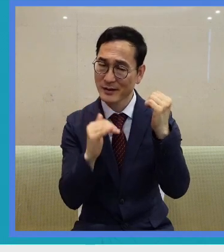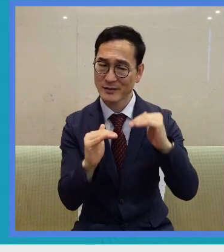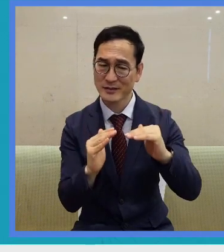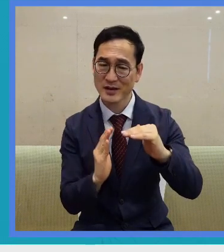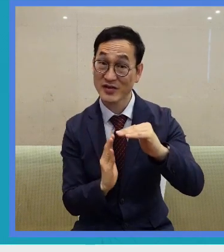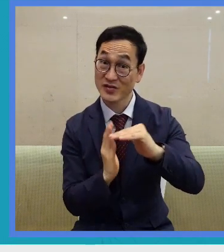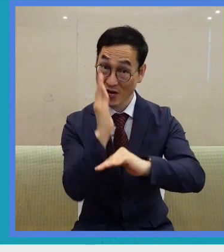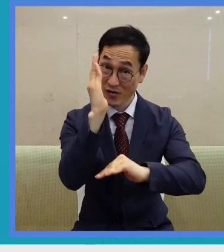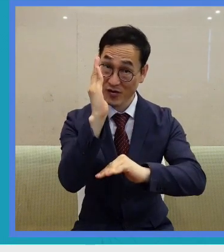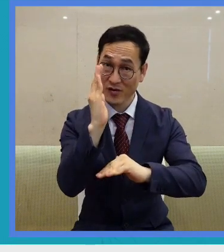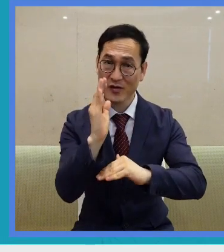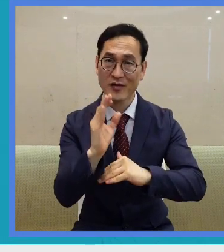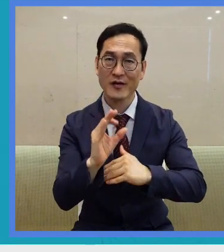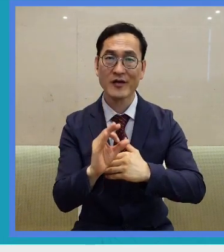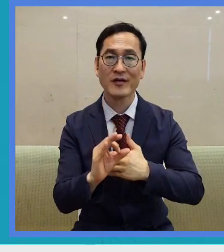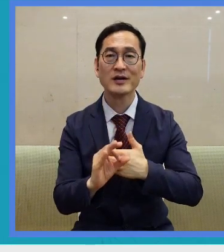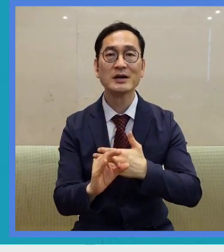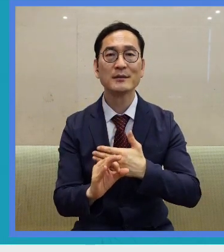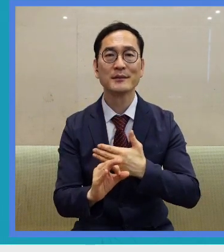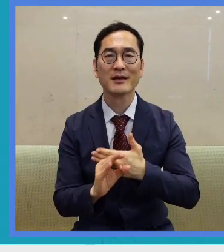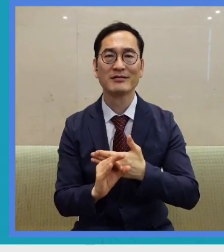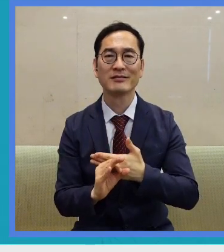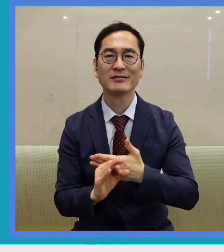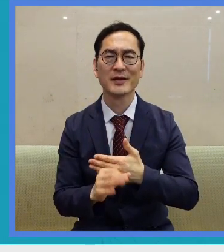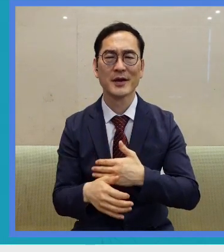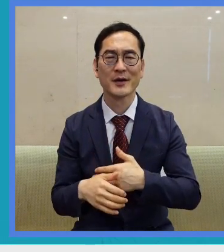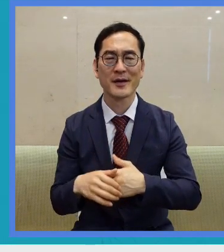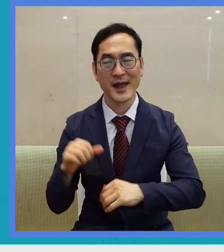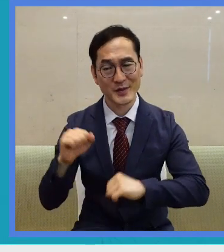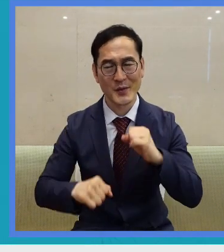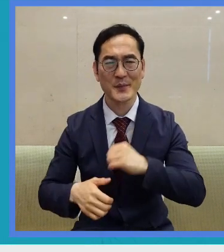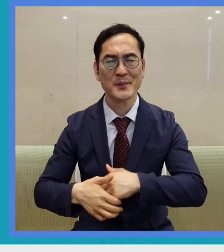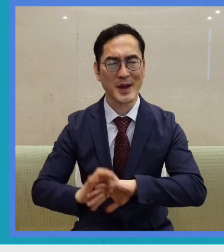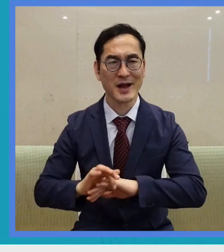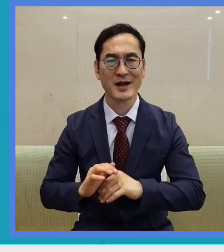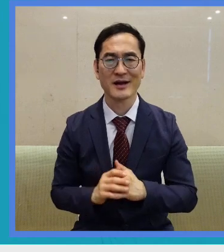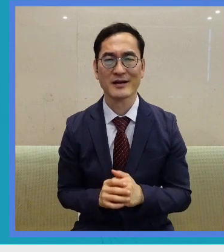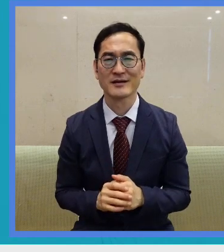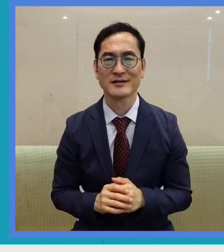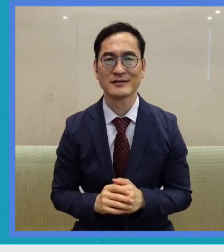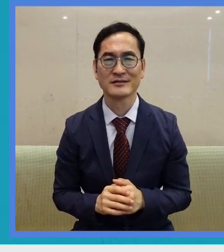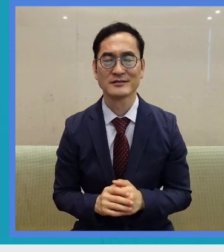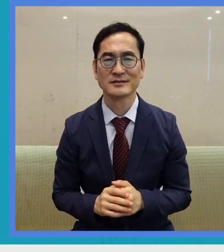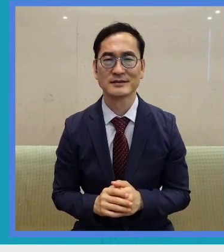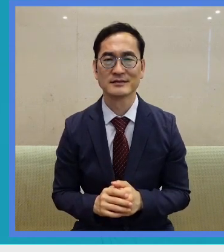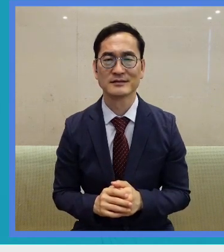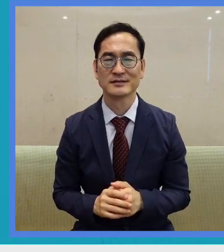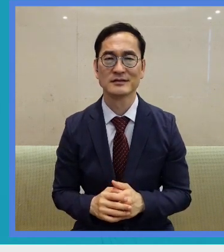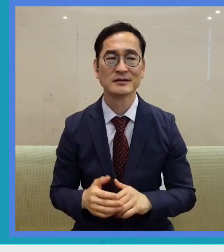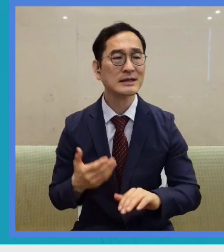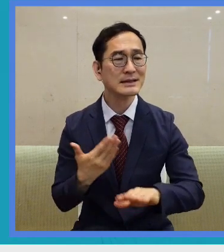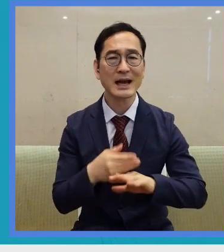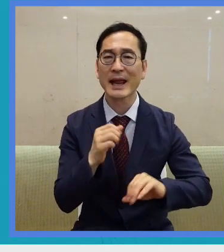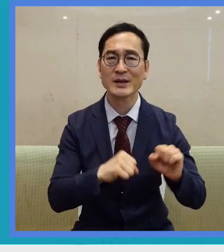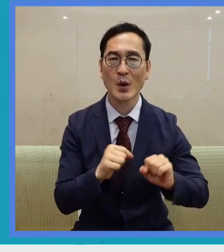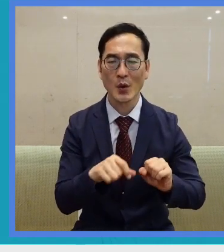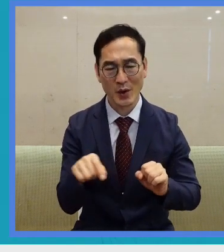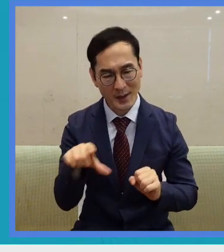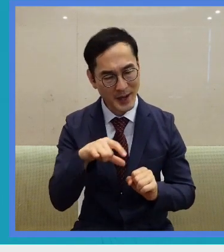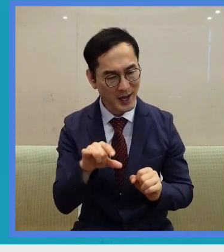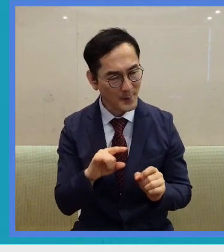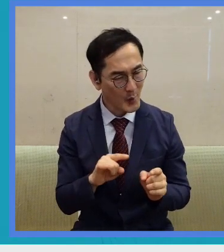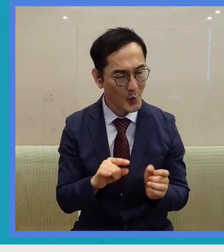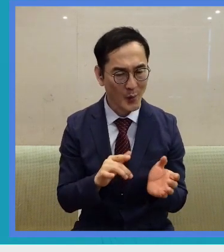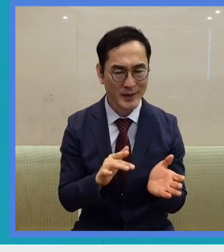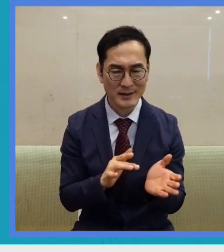중에서 근거가 있는 방역 행동이 아니라 근거가 없는 좀 더 민간요법적인 방역 행동들을 더 많이 하게 되더라. 라고